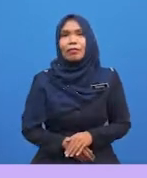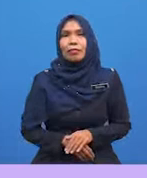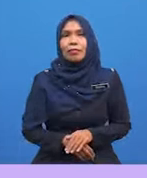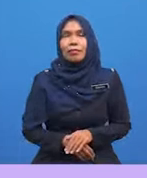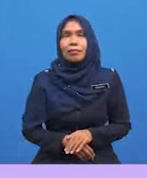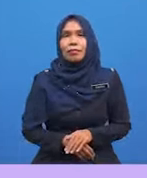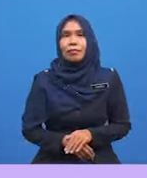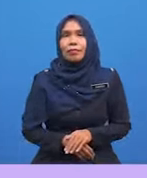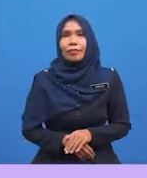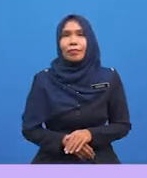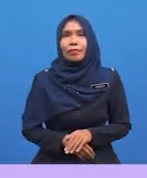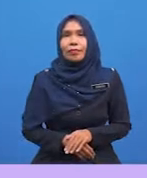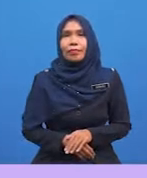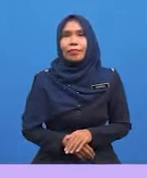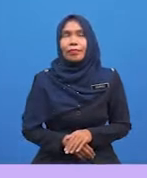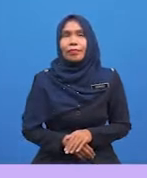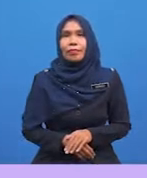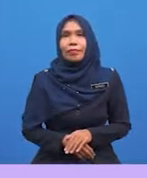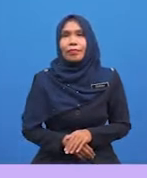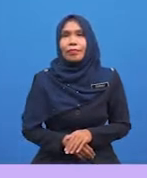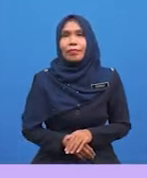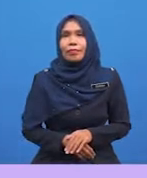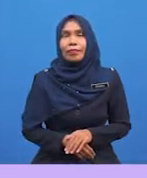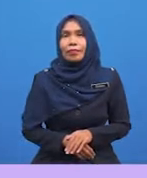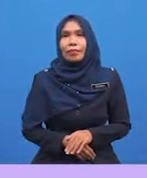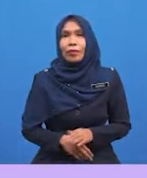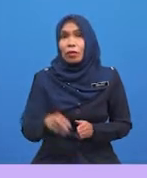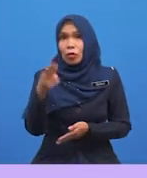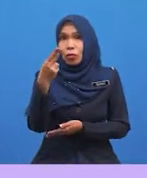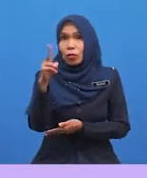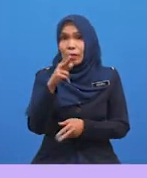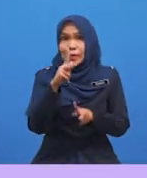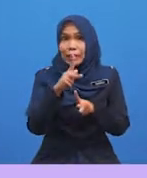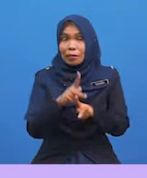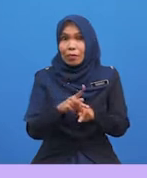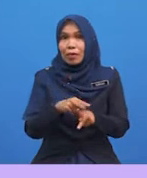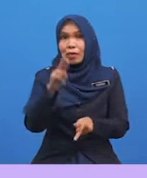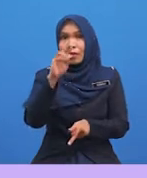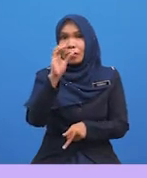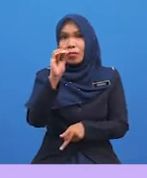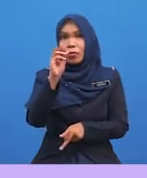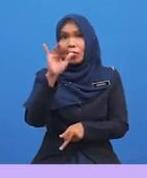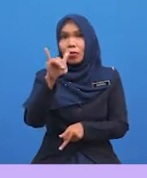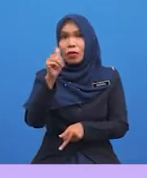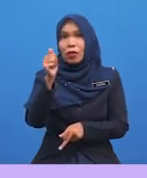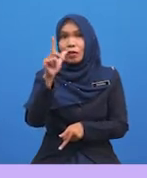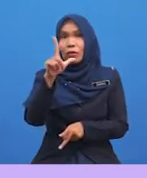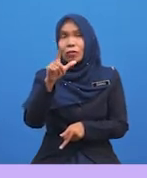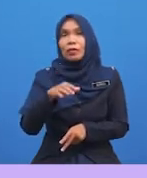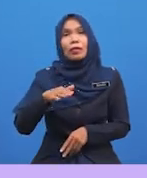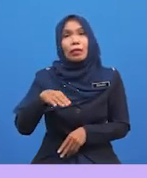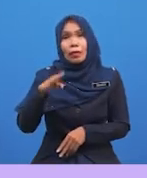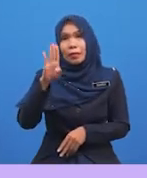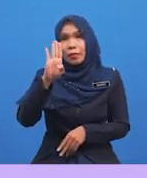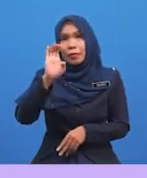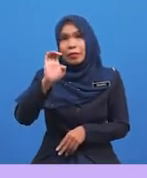Taman Negara Pulau Pinang dan Hutan Simpan Royal Belum Perak. Selanjutnya, kita